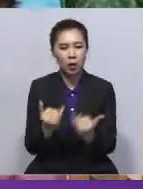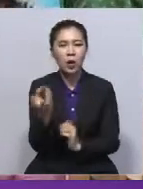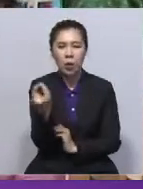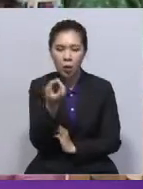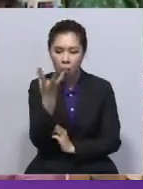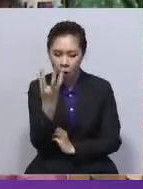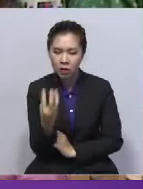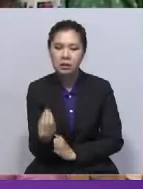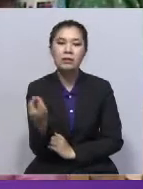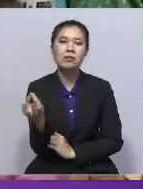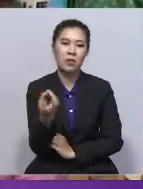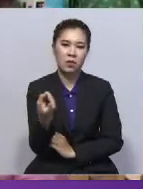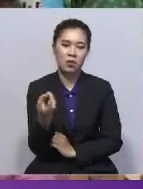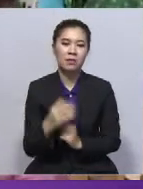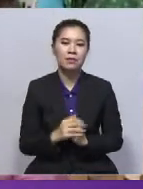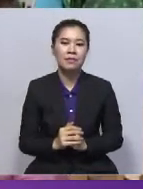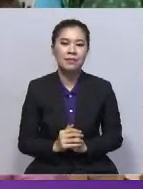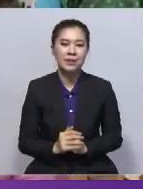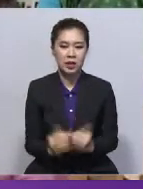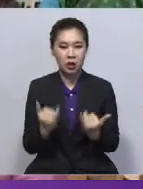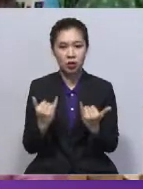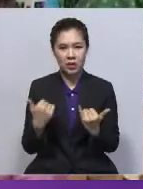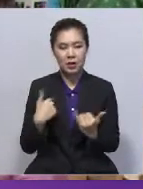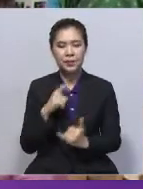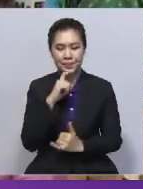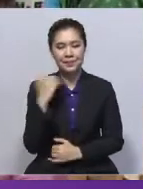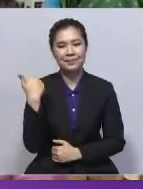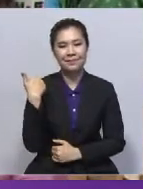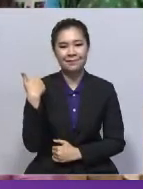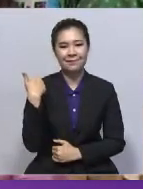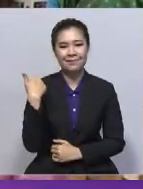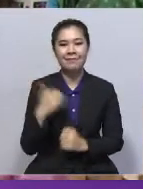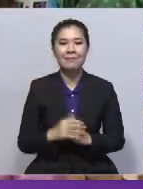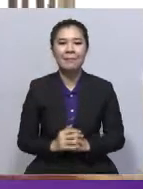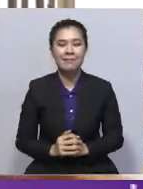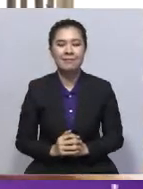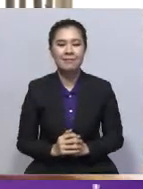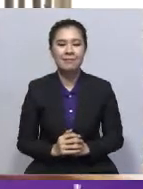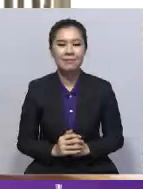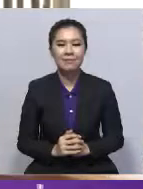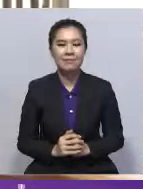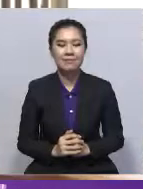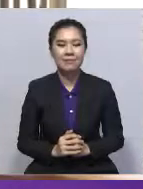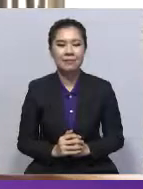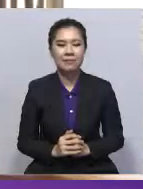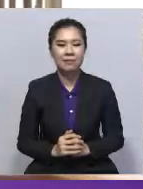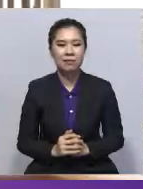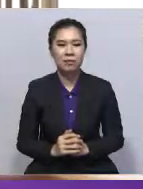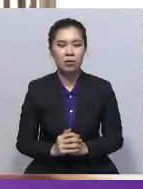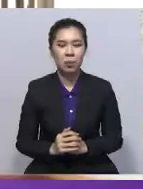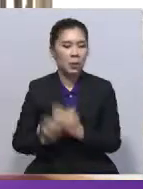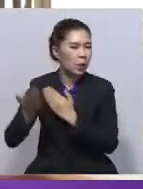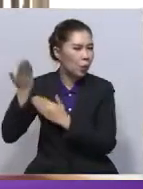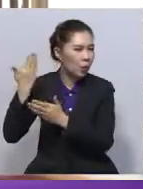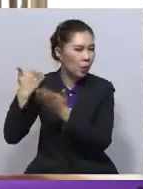แล้วแต่ตอนนี้ก็ยังอยู่ครับท่านยังทรงอนุรักษ์ไว้อยู่ครับ ซึ่งเมื่อครั้งสมเด็จพระ